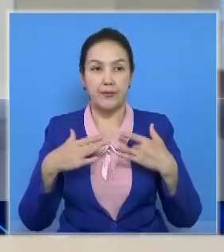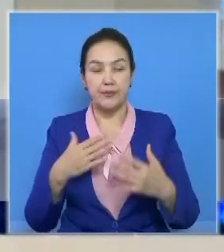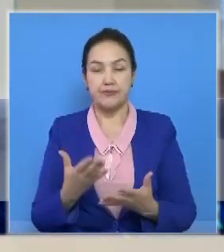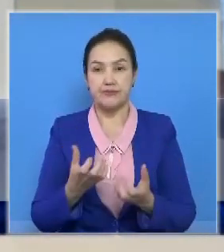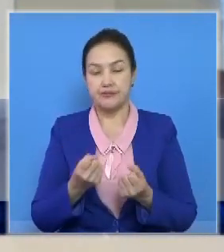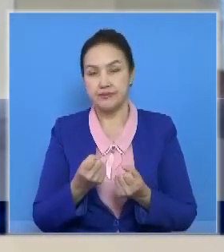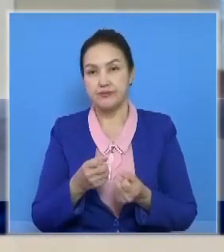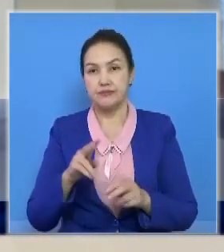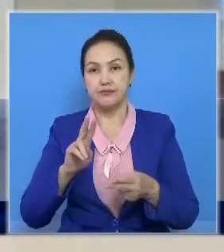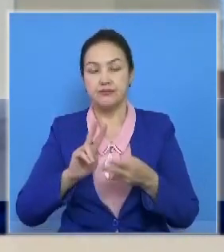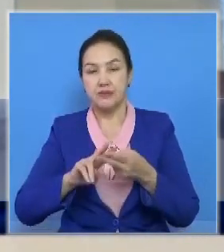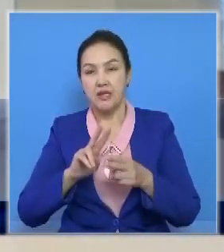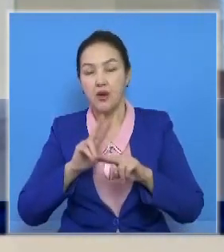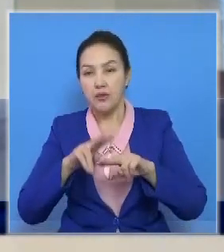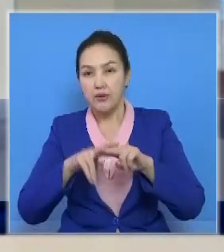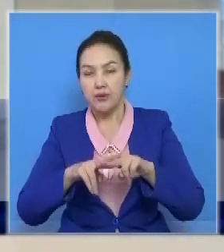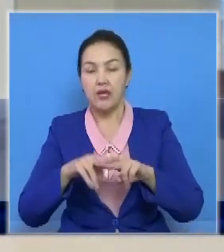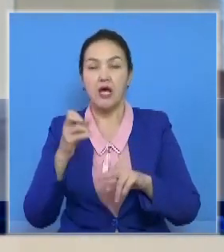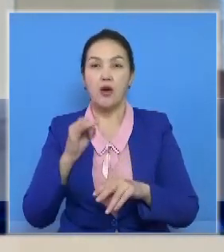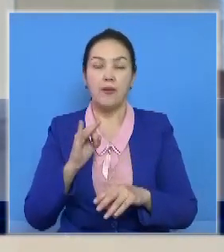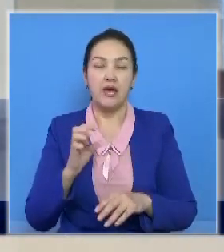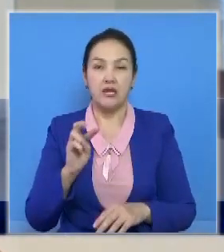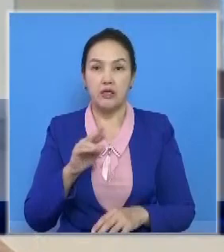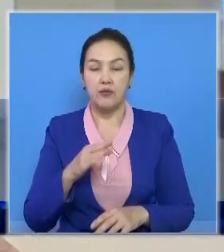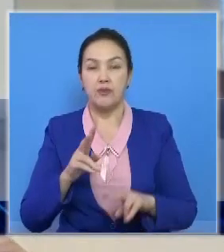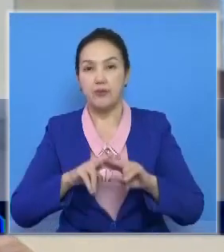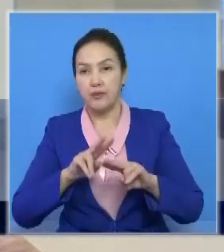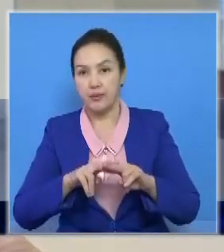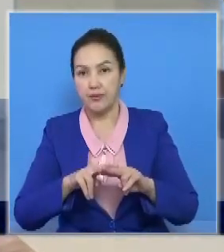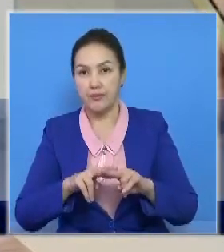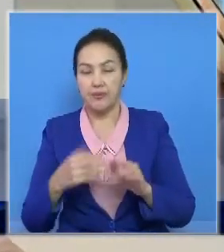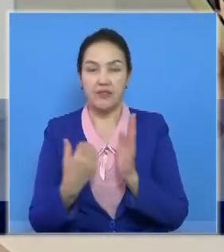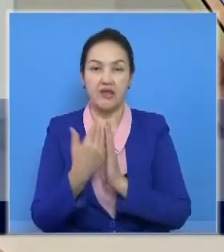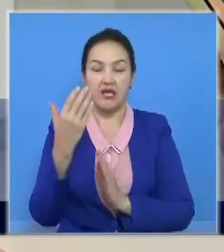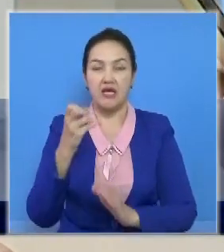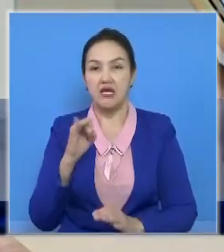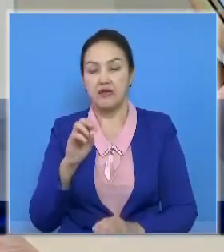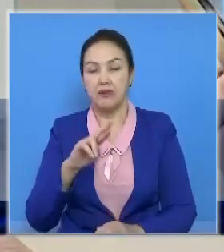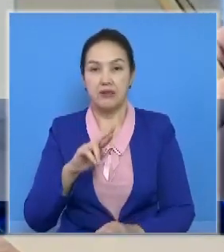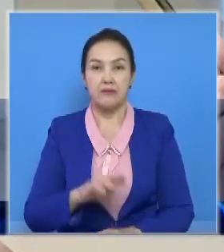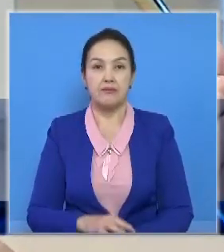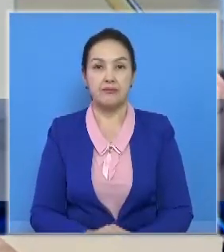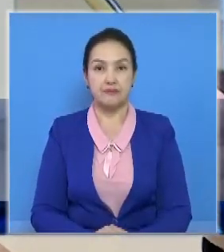у меня есть удостоверение, там где аттестационное удостоверение, высшая квалификация